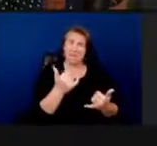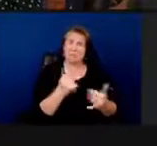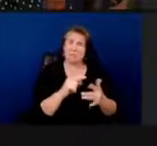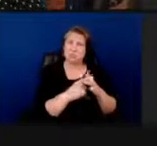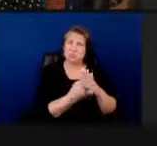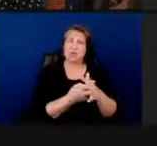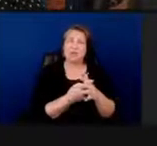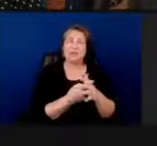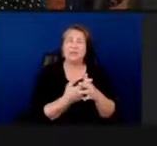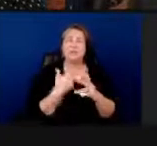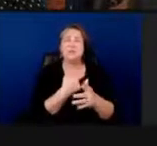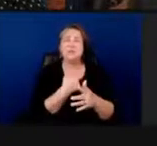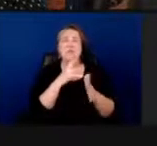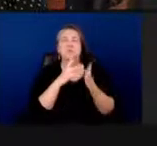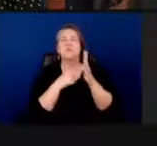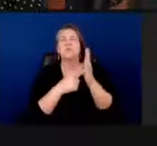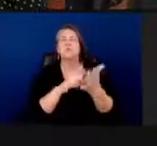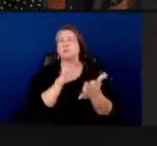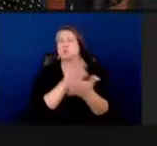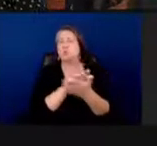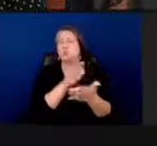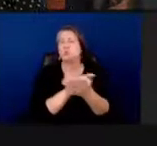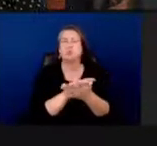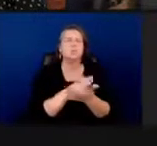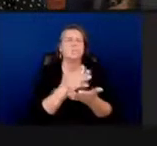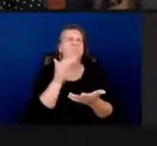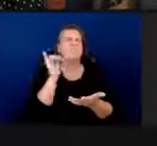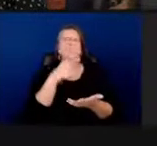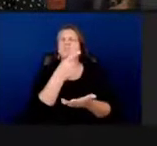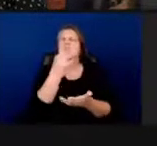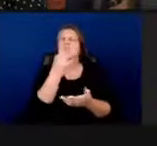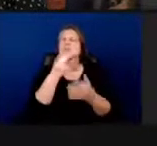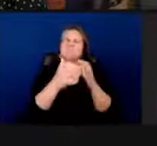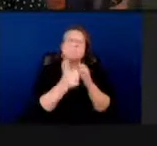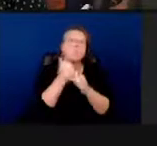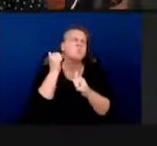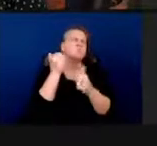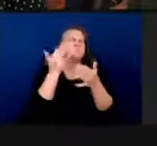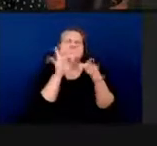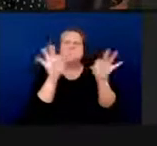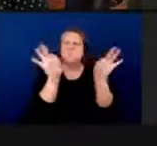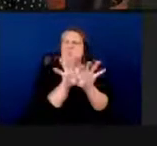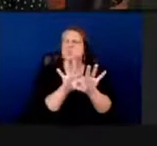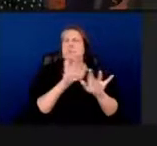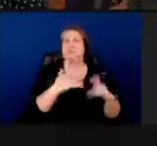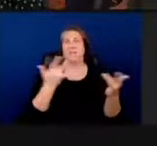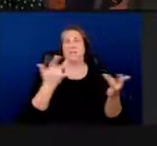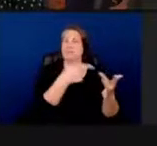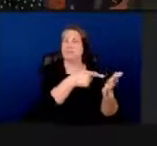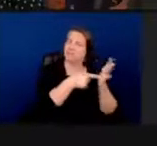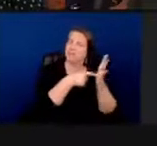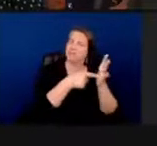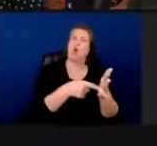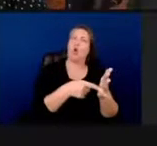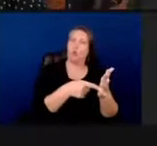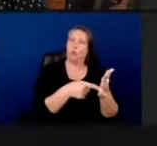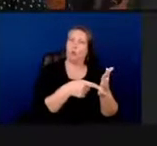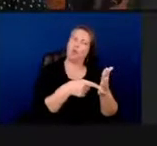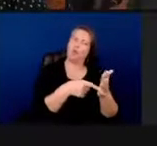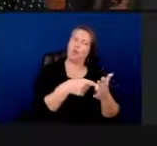hizo haraka na kuelezea yale ambayo